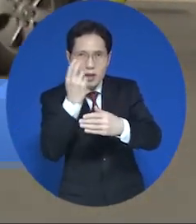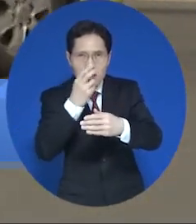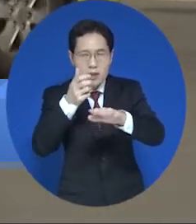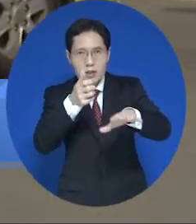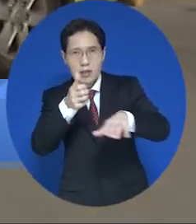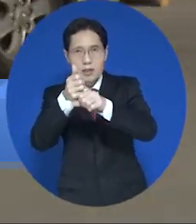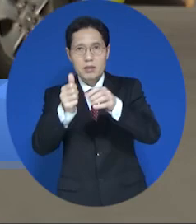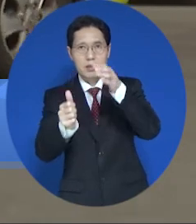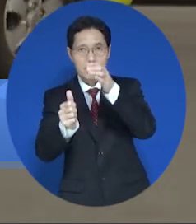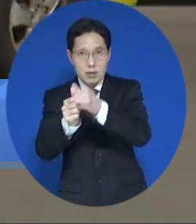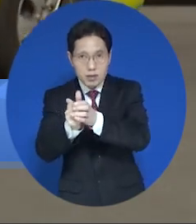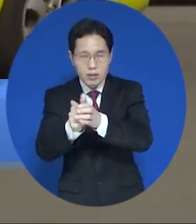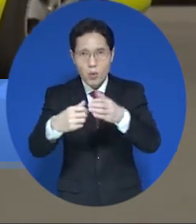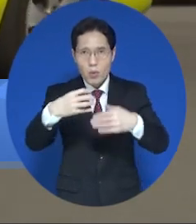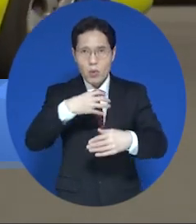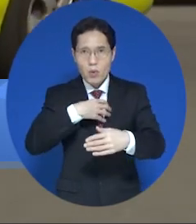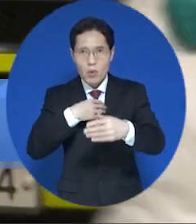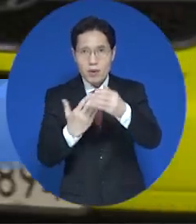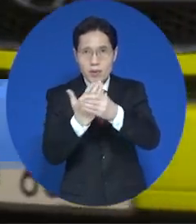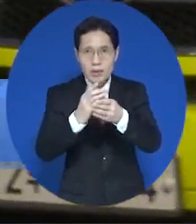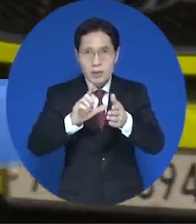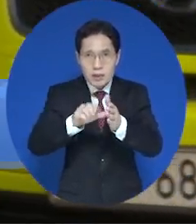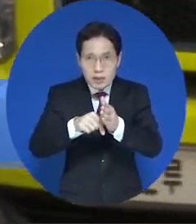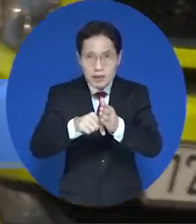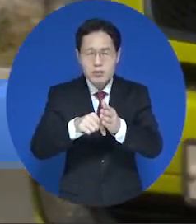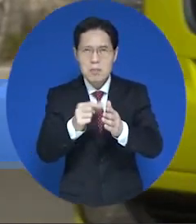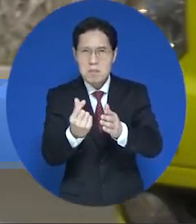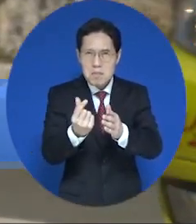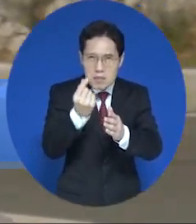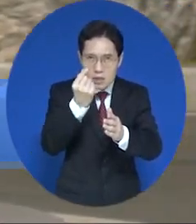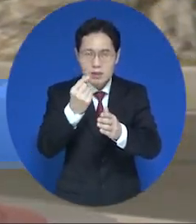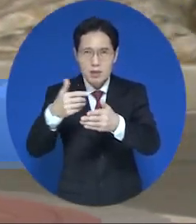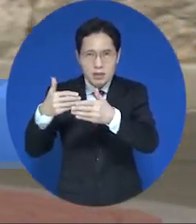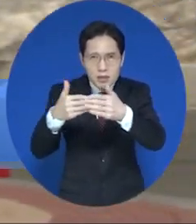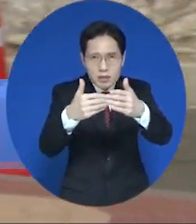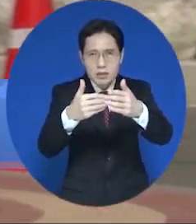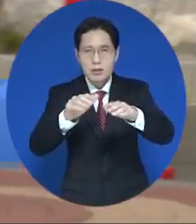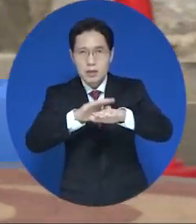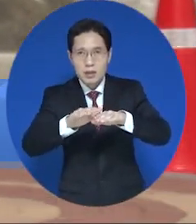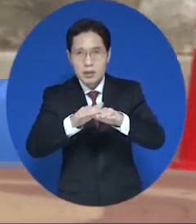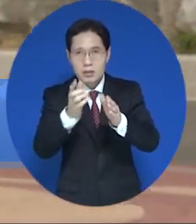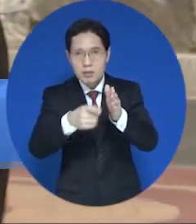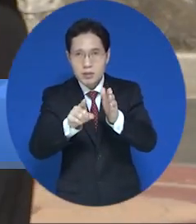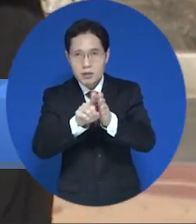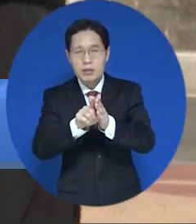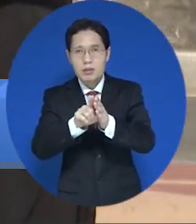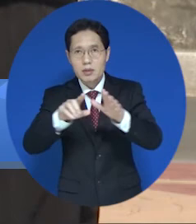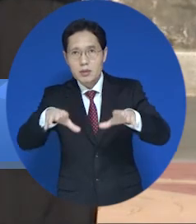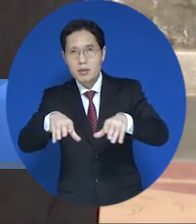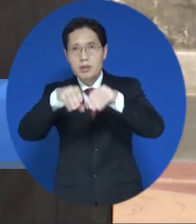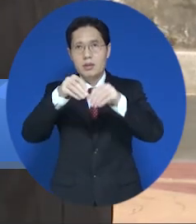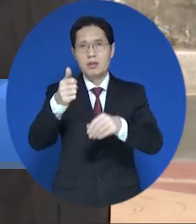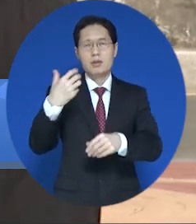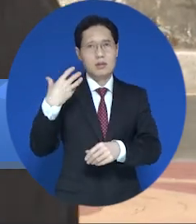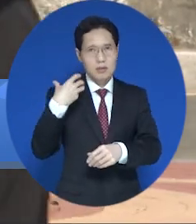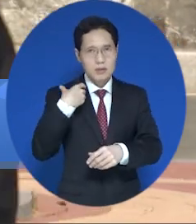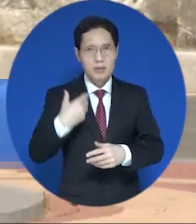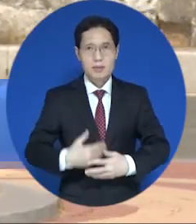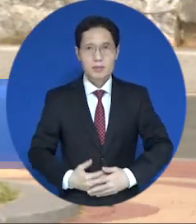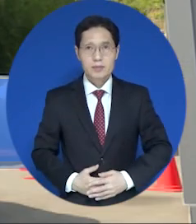환자관리총괄단장으로 지정해 위급상황 발생 시 선제적이고 체계적인 대응을 위한 컨트롤타워 역할을 수행토록